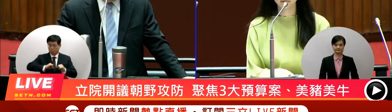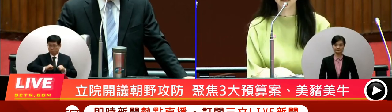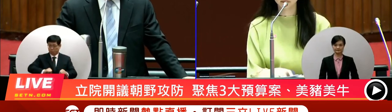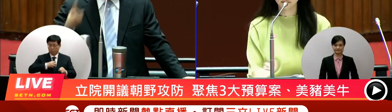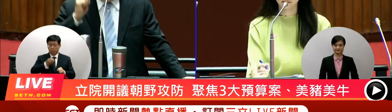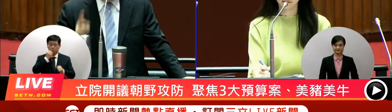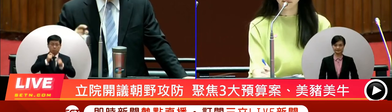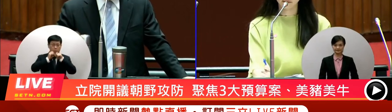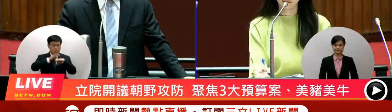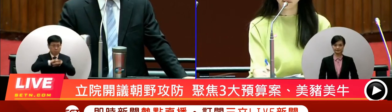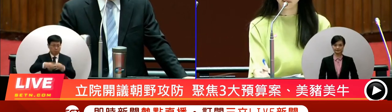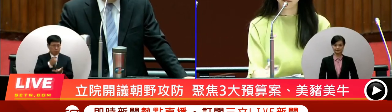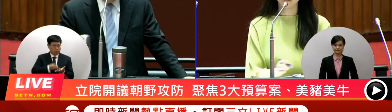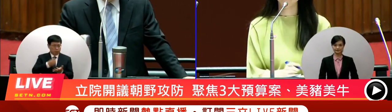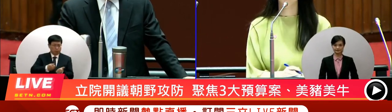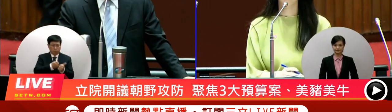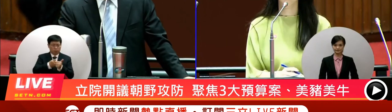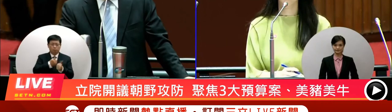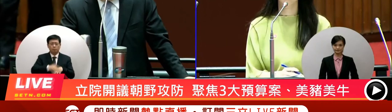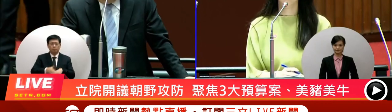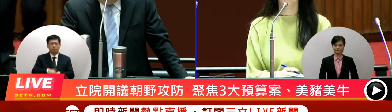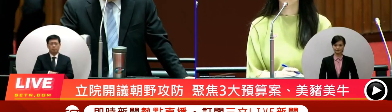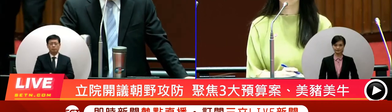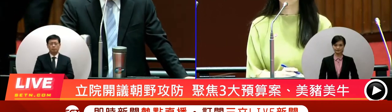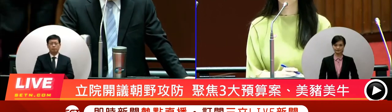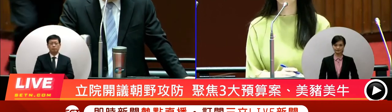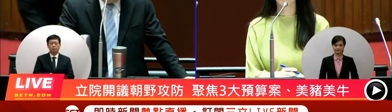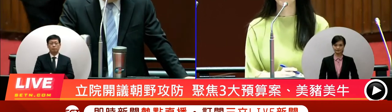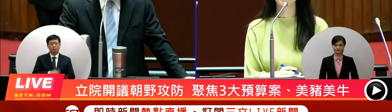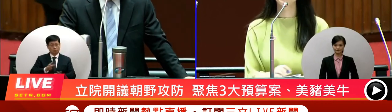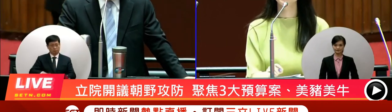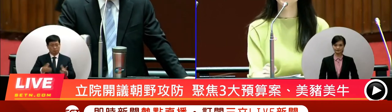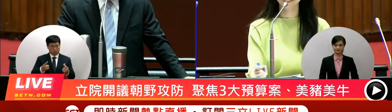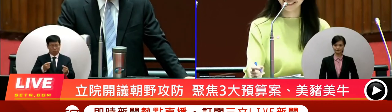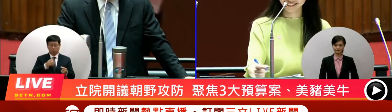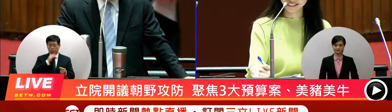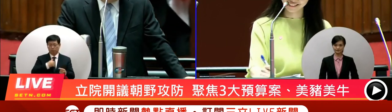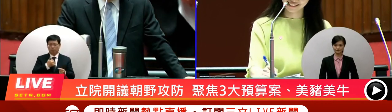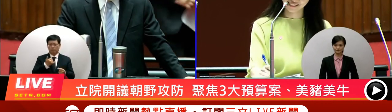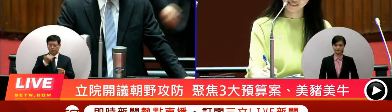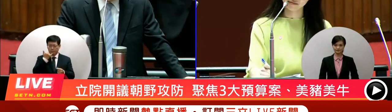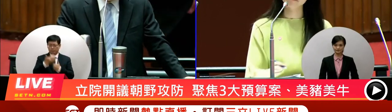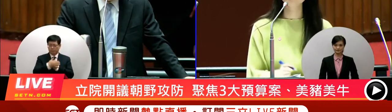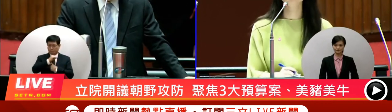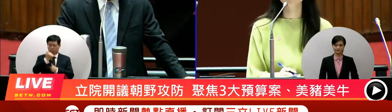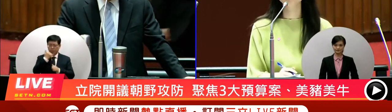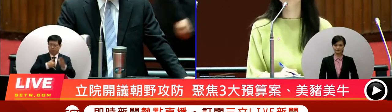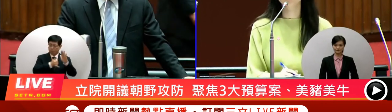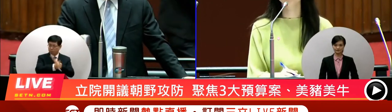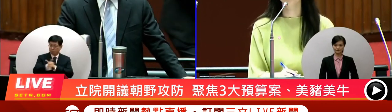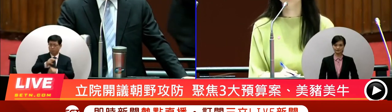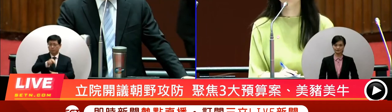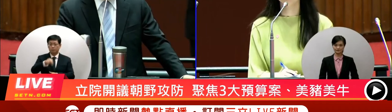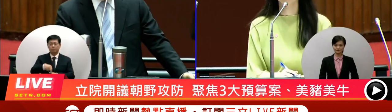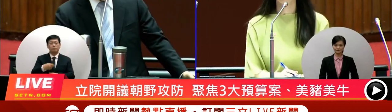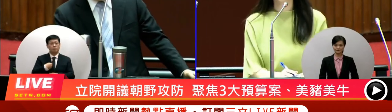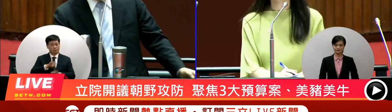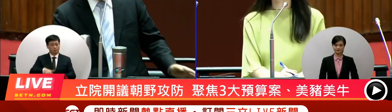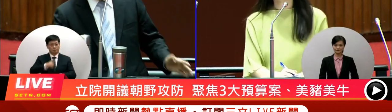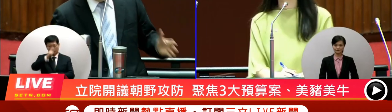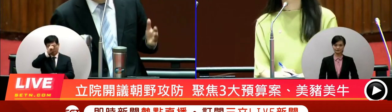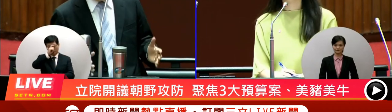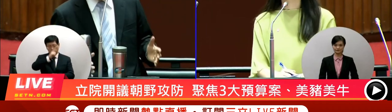对严格把关，那我们也要让台湾能够走得出去，不但是我们希